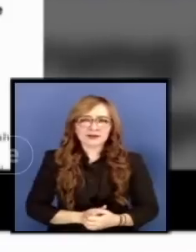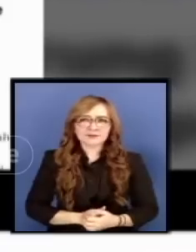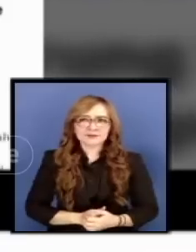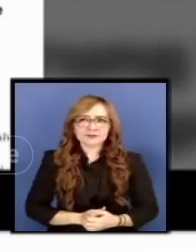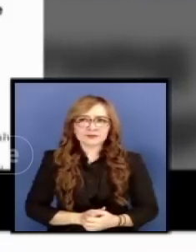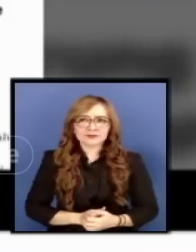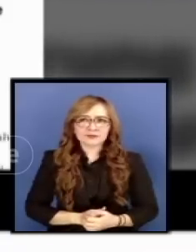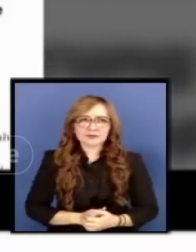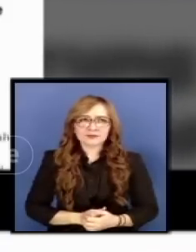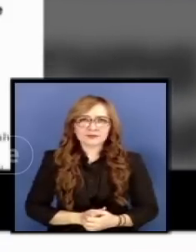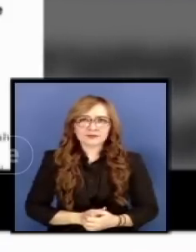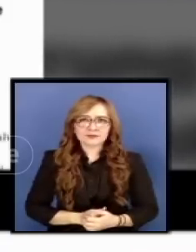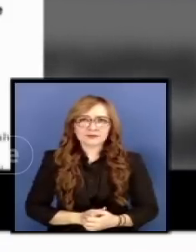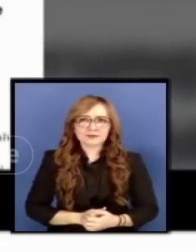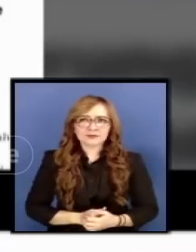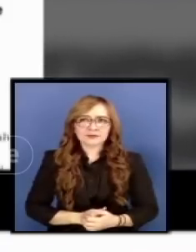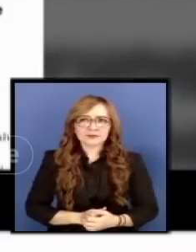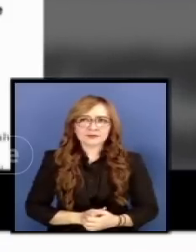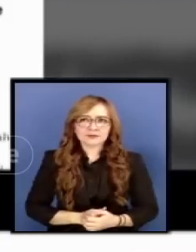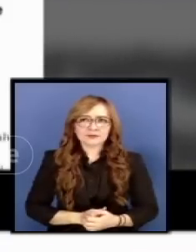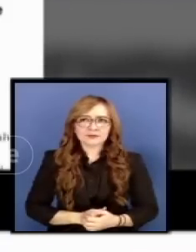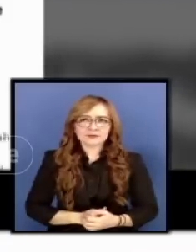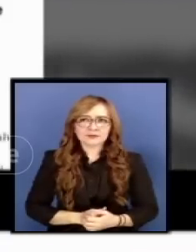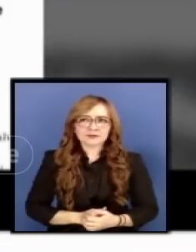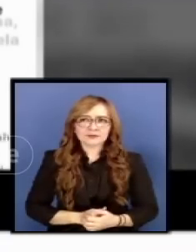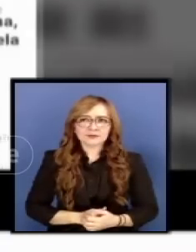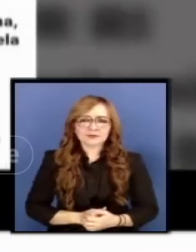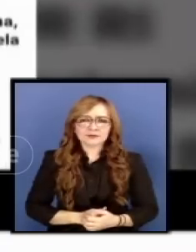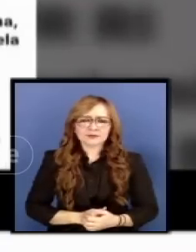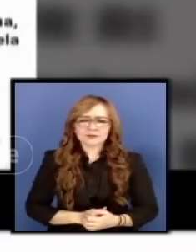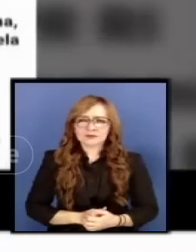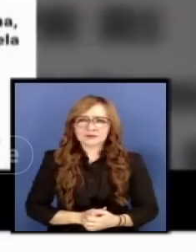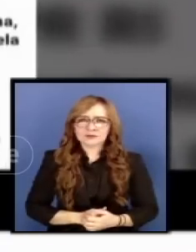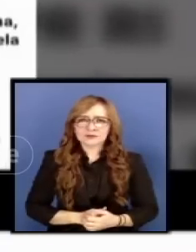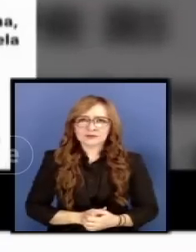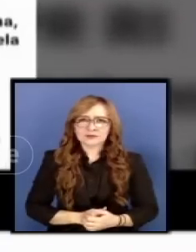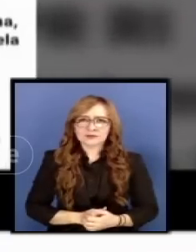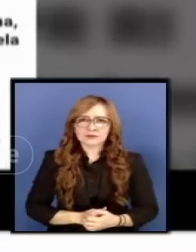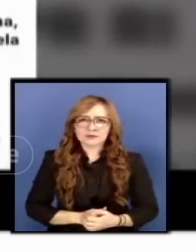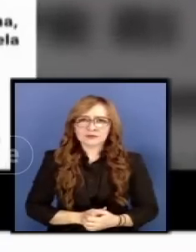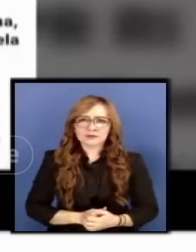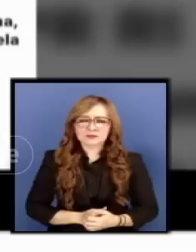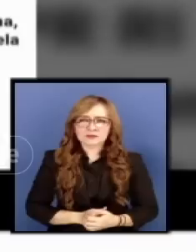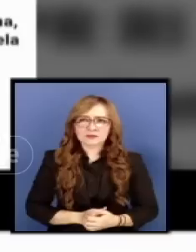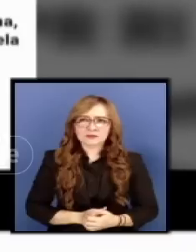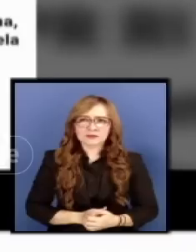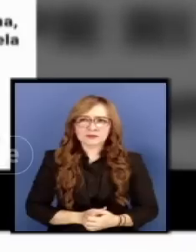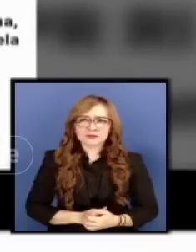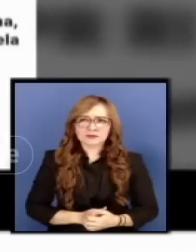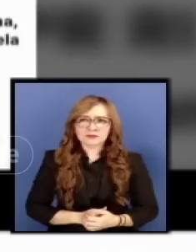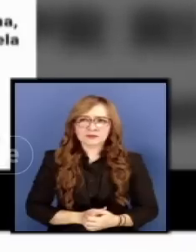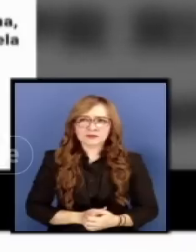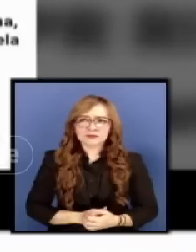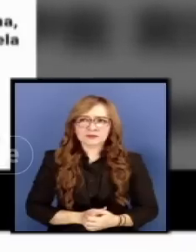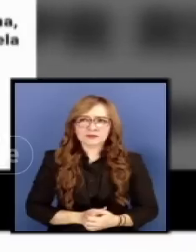Biko terkait dengan permintaan yang dikatakan oleh Bang Ramson. Jadi ini memang karena saya sebut-sebut manajemen